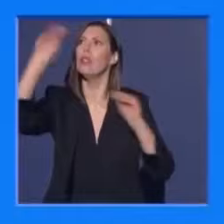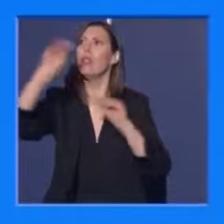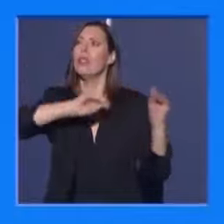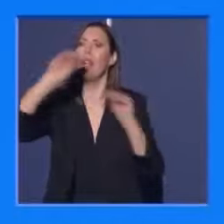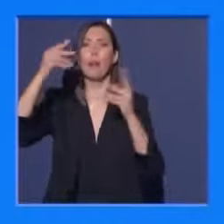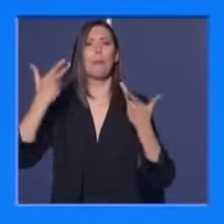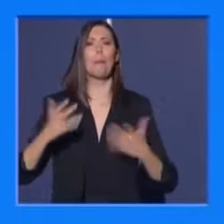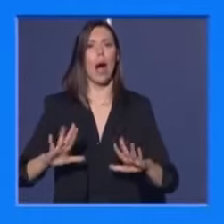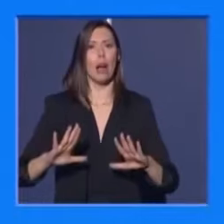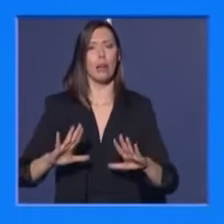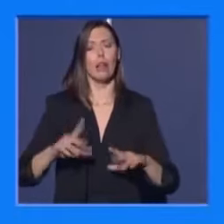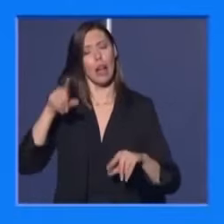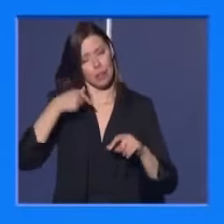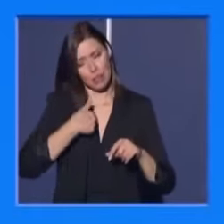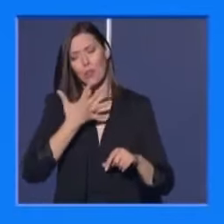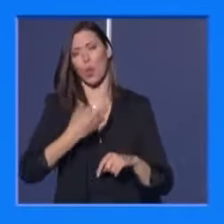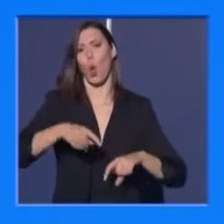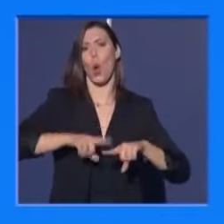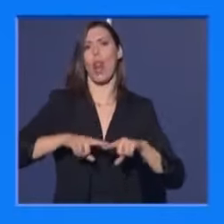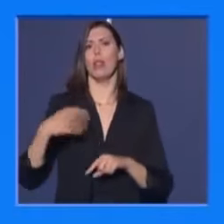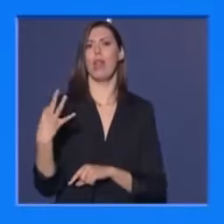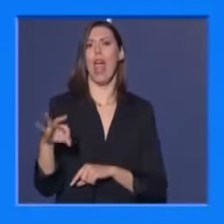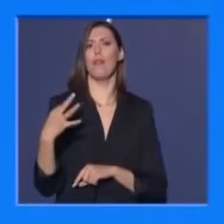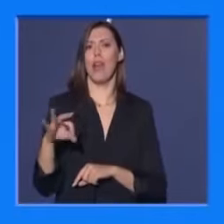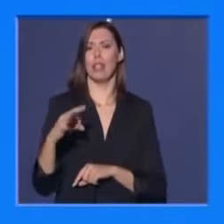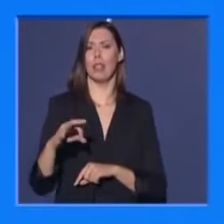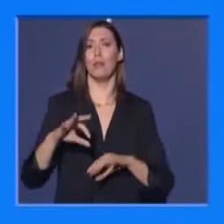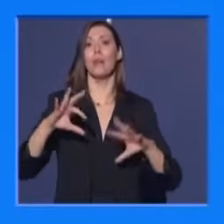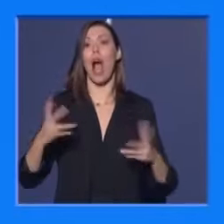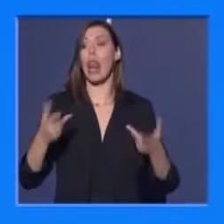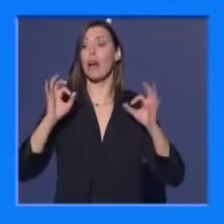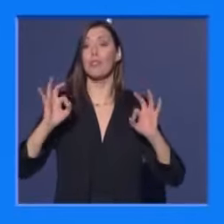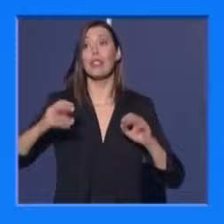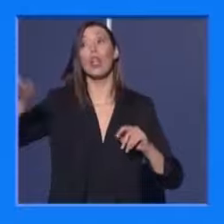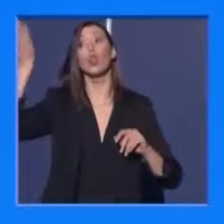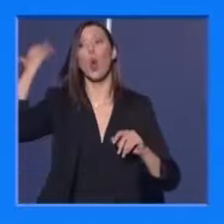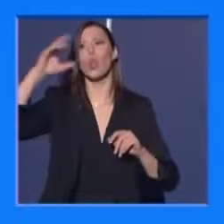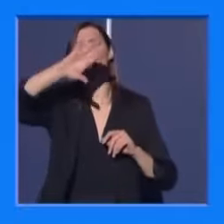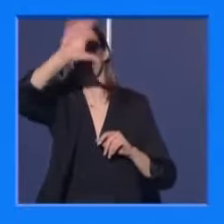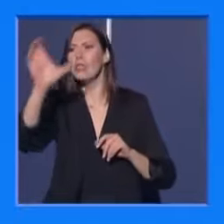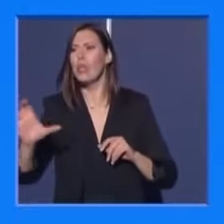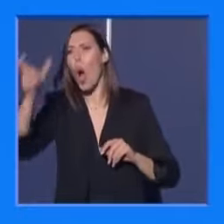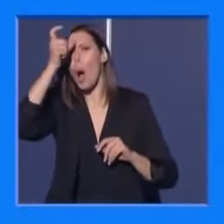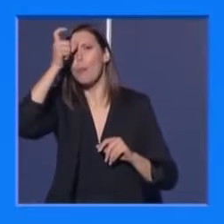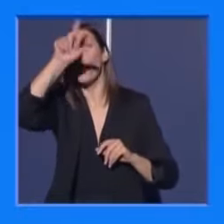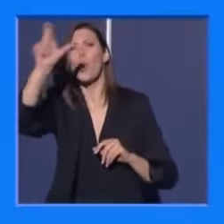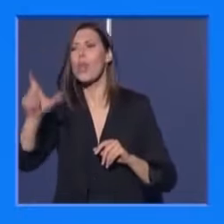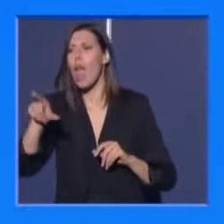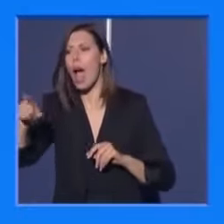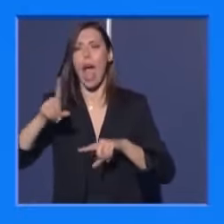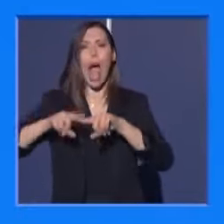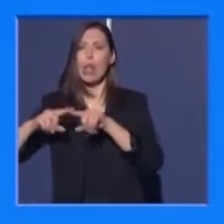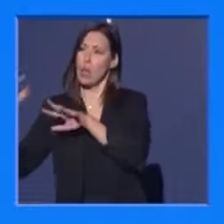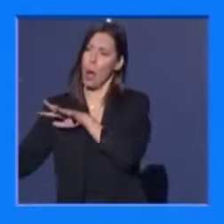οι μικρασιάτες Έλληνες που ήρθαν το 22 δεν έκαναν εισβολή στην Ελλάδα. Και οι Έλληνες που πήγαν